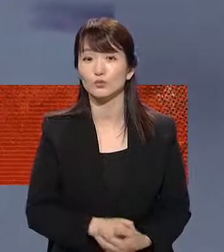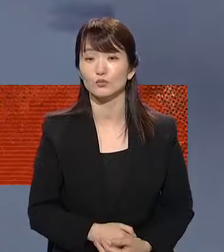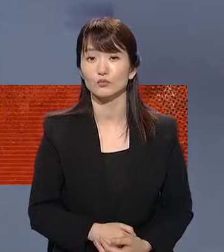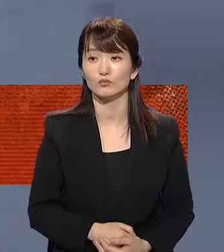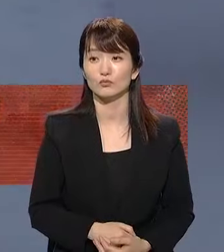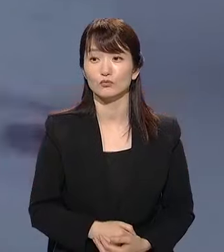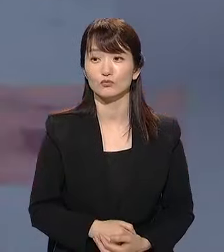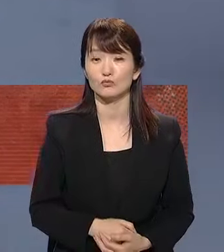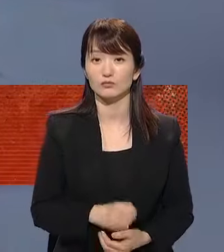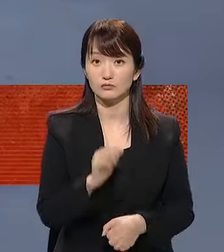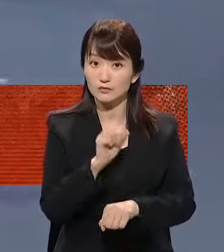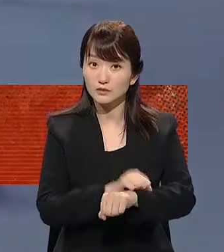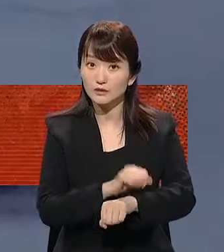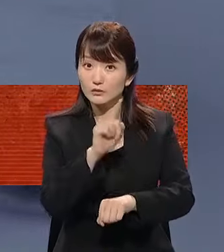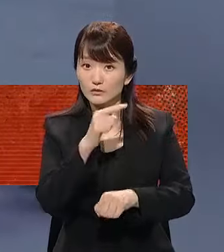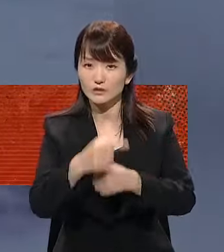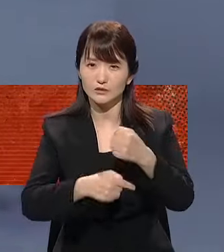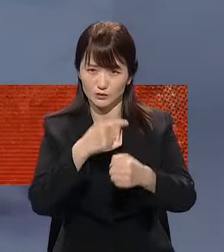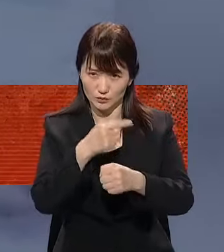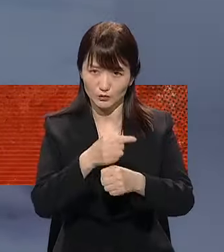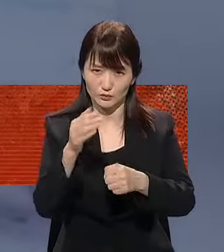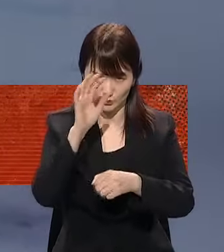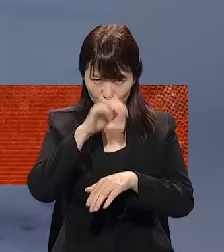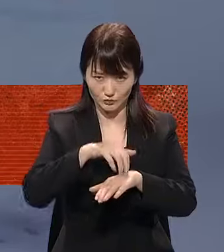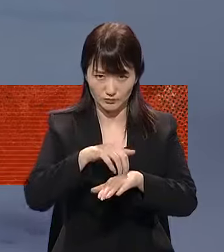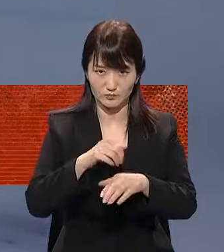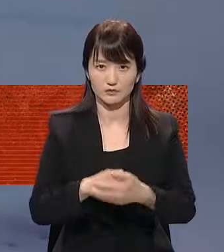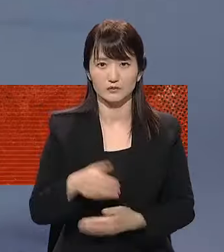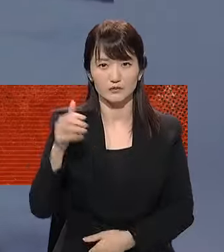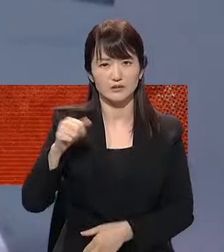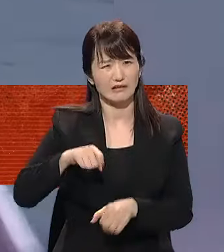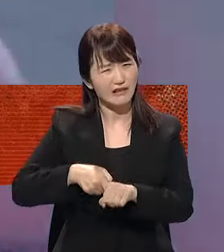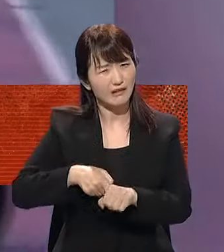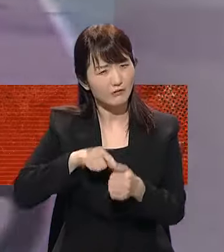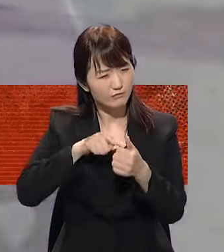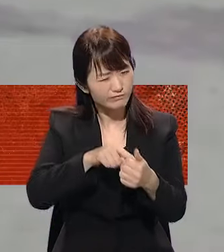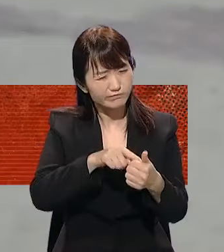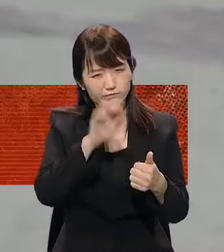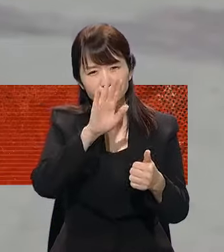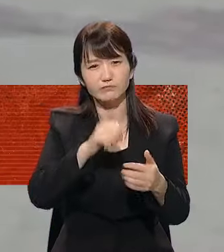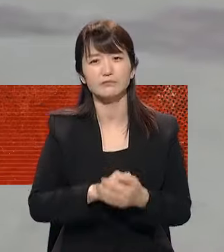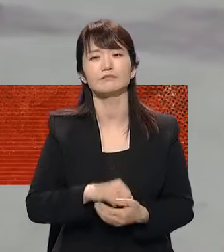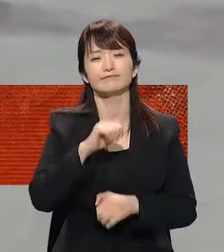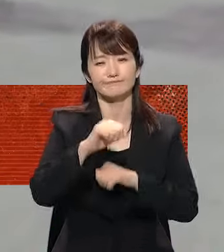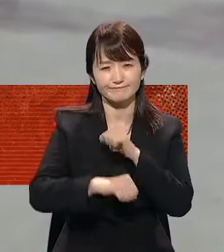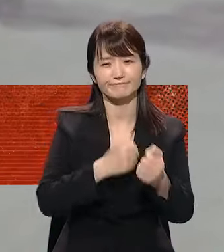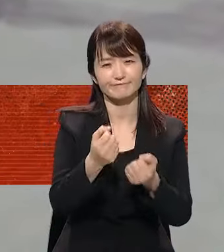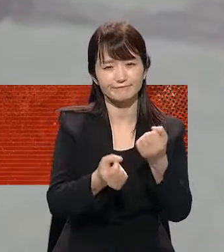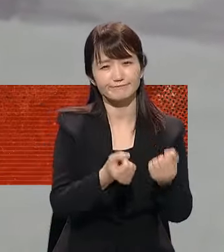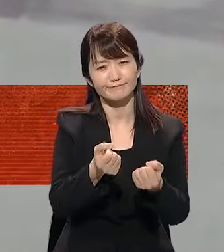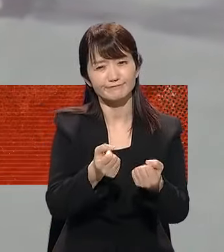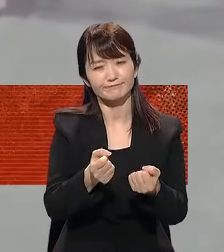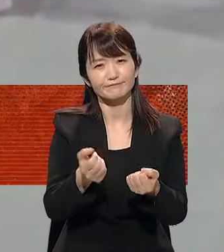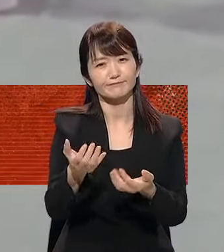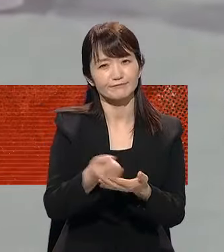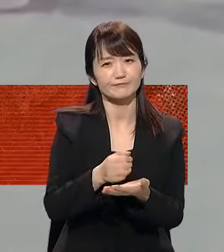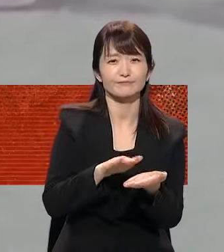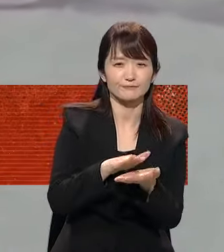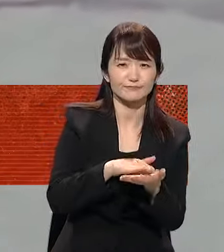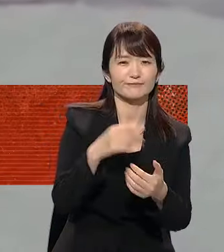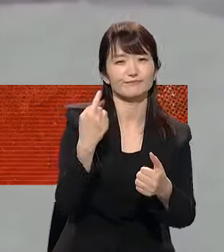잘 타기까지 1년 가까이 훈련을 했다고 합니다. 주인은 억지로 강요한 게 아니라 자유롭게 자전거를 갖고 놀게 하면서